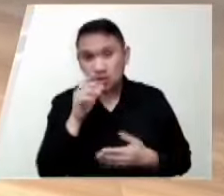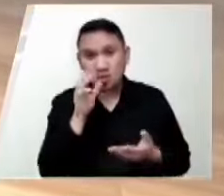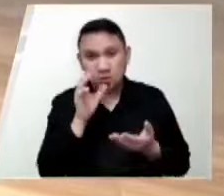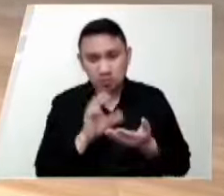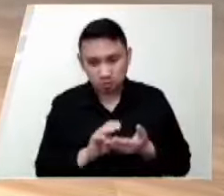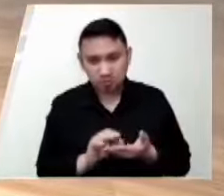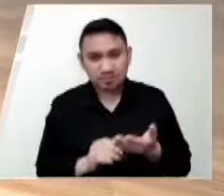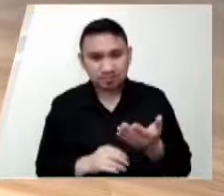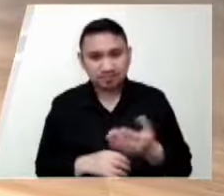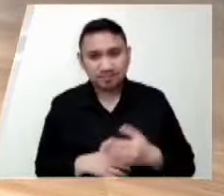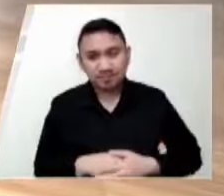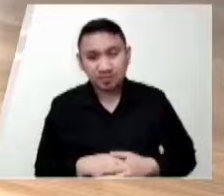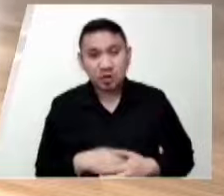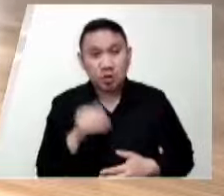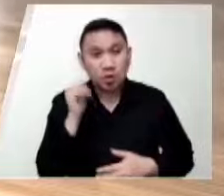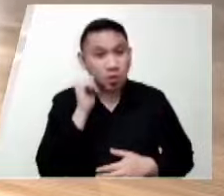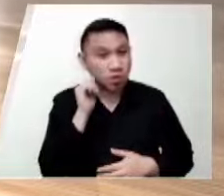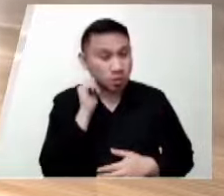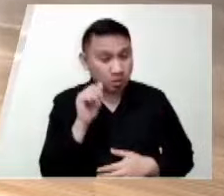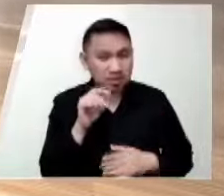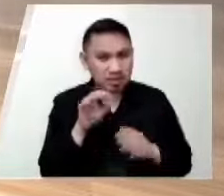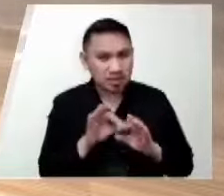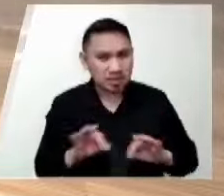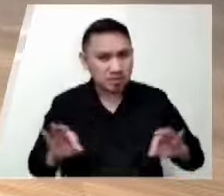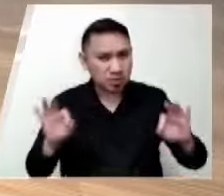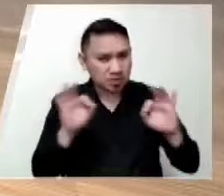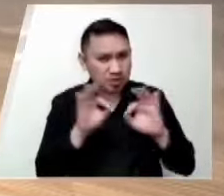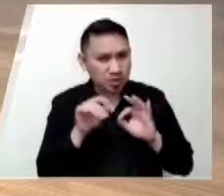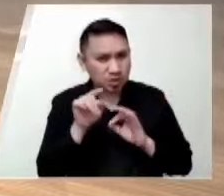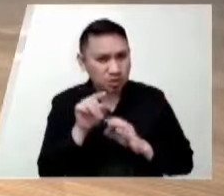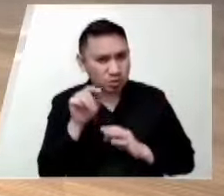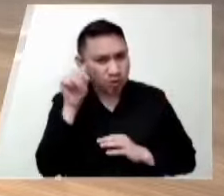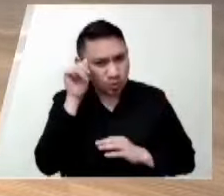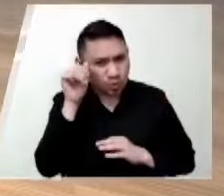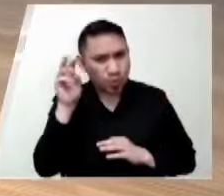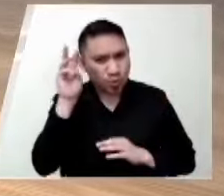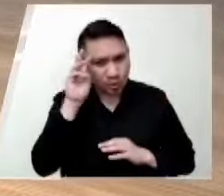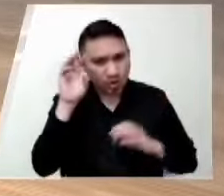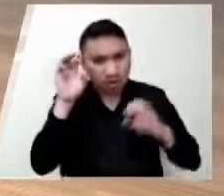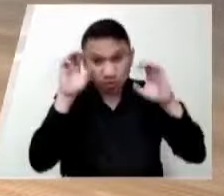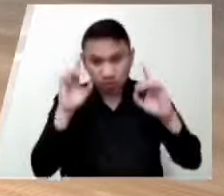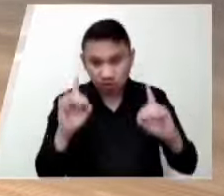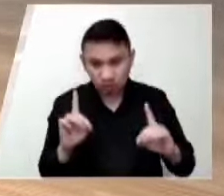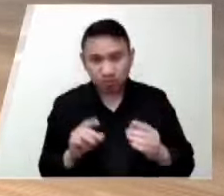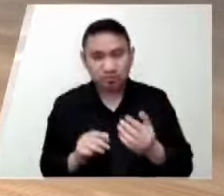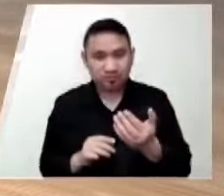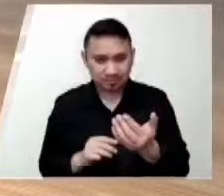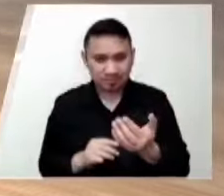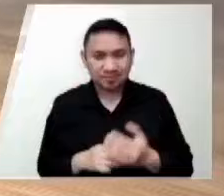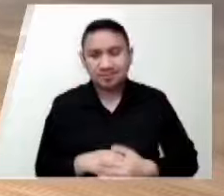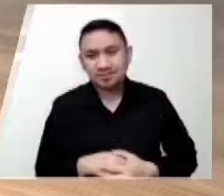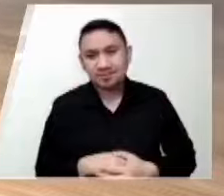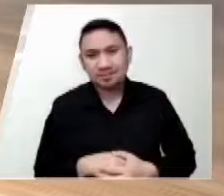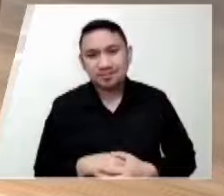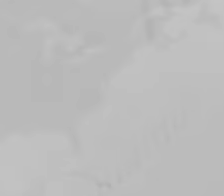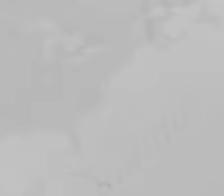ano na? Laging tandaan, kimportante ang may alam. Ako po si Kuya Kim at sagot ko kayo, 24 hours.